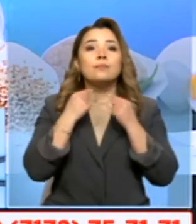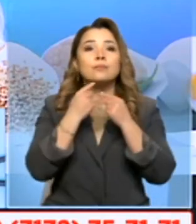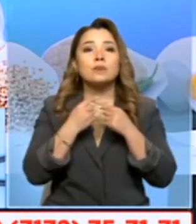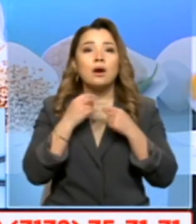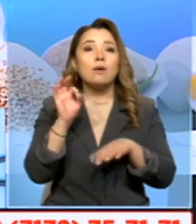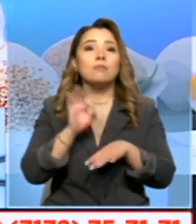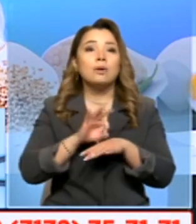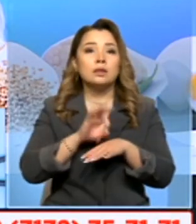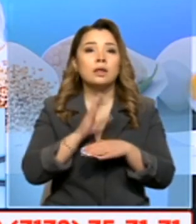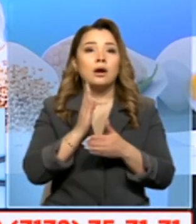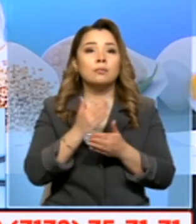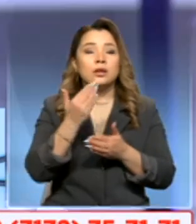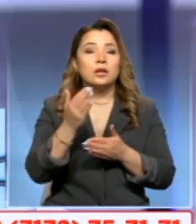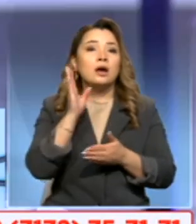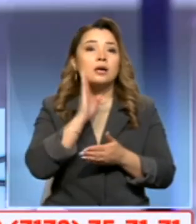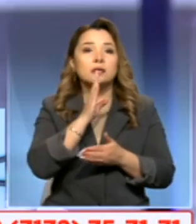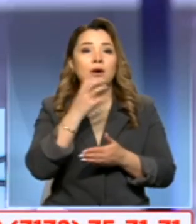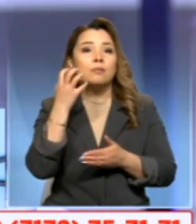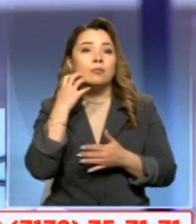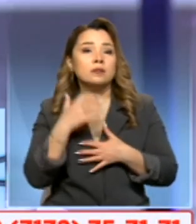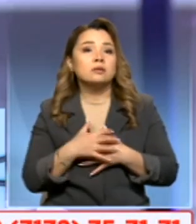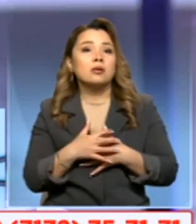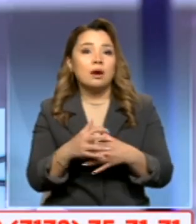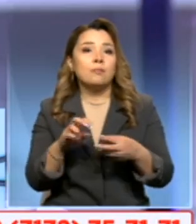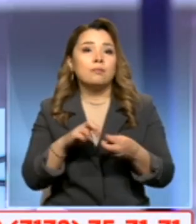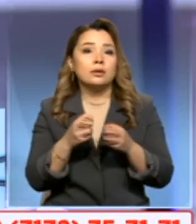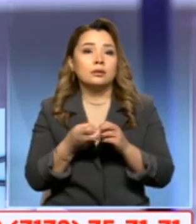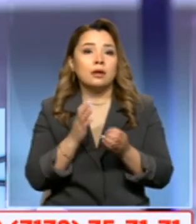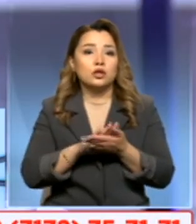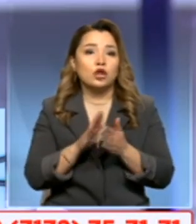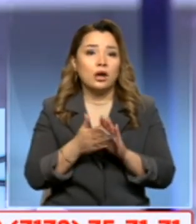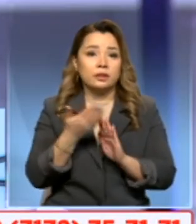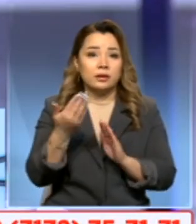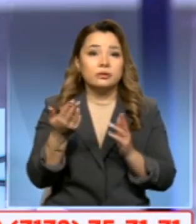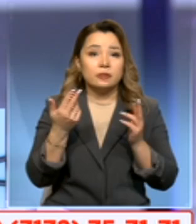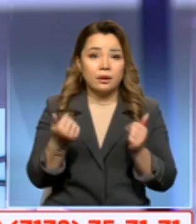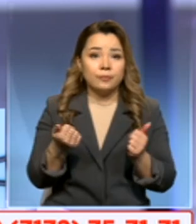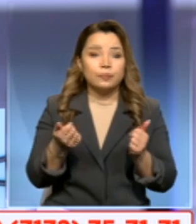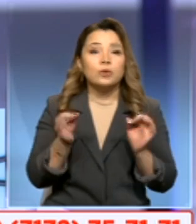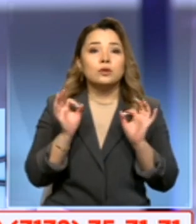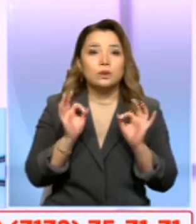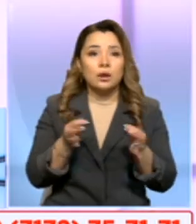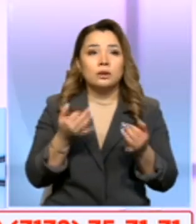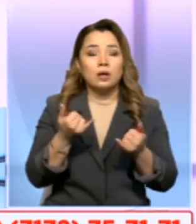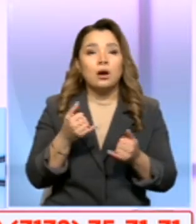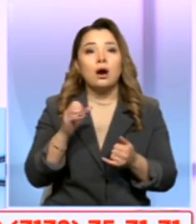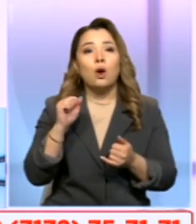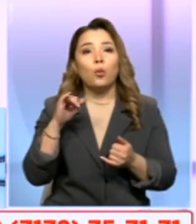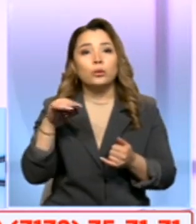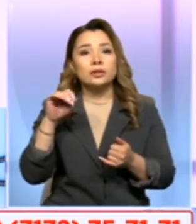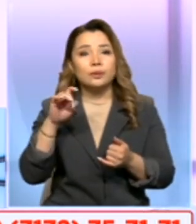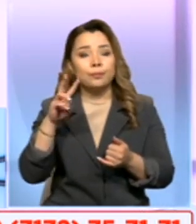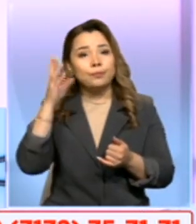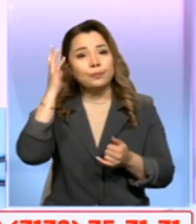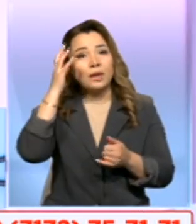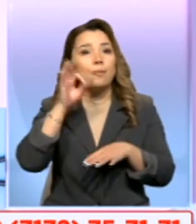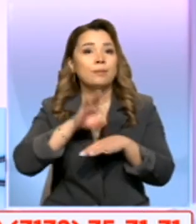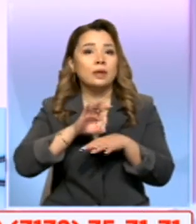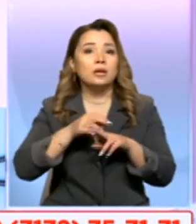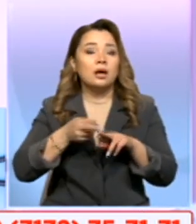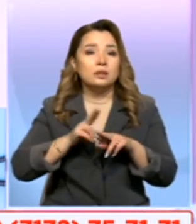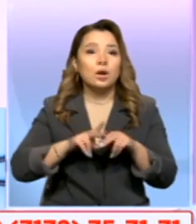безінің ауруы бар әйелдердің жүктілік кезінде болатын жағдай, иә? Иә. Солай ғой? Иә. Негізінде аутизм қазір белең алып бара жатыр,